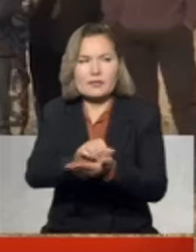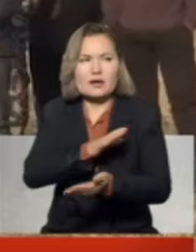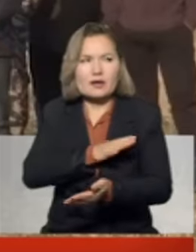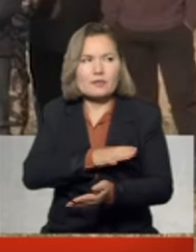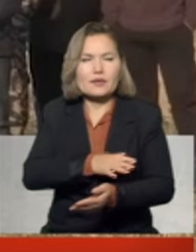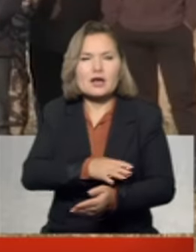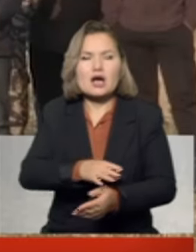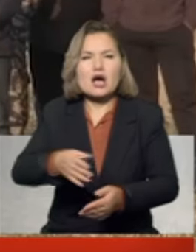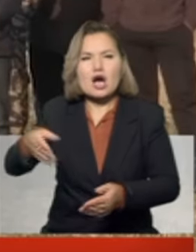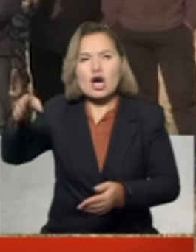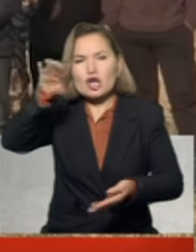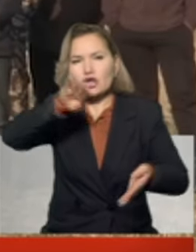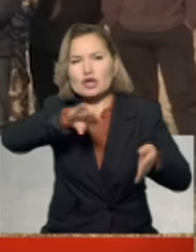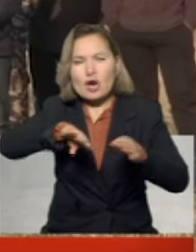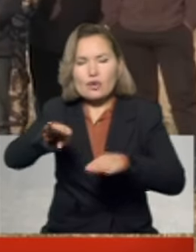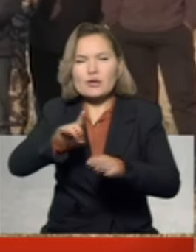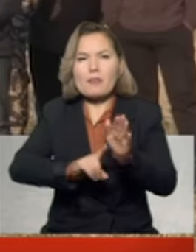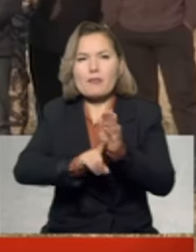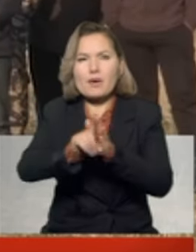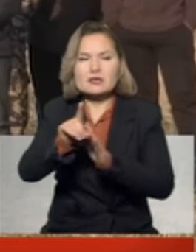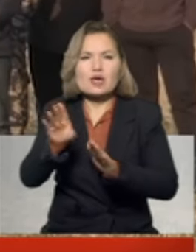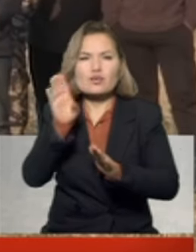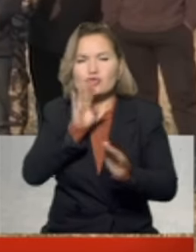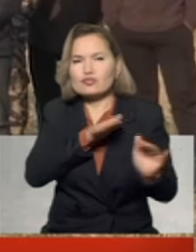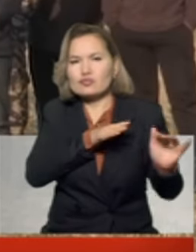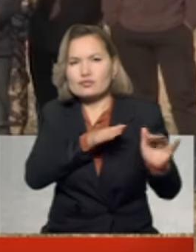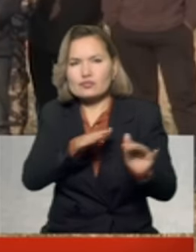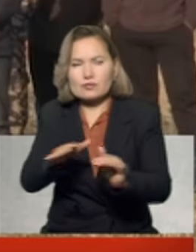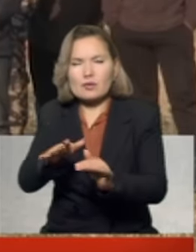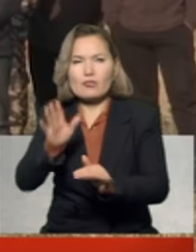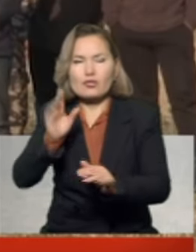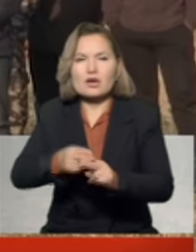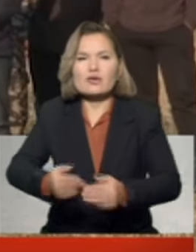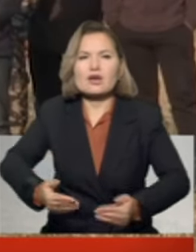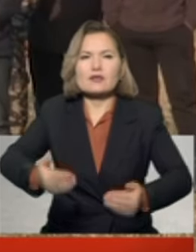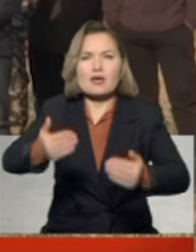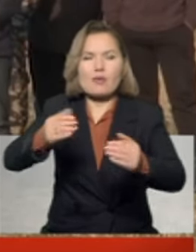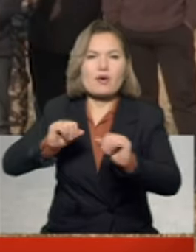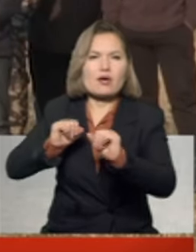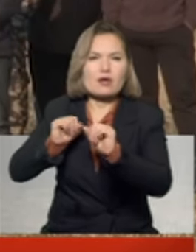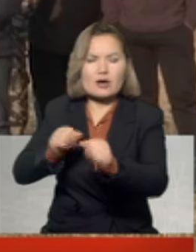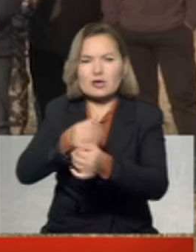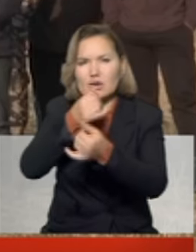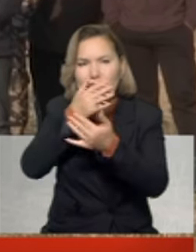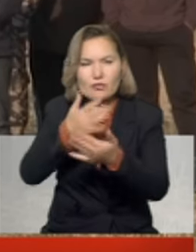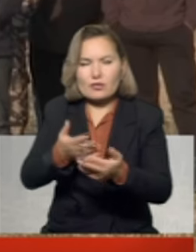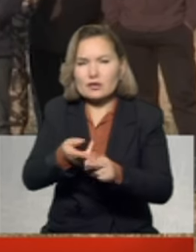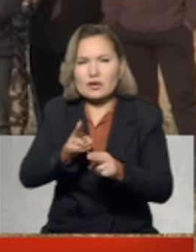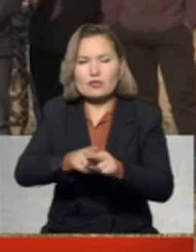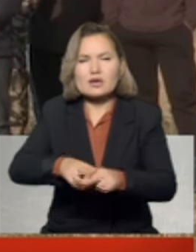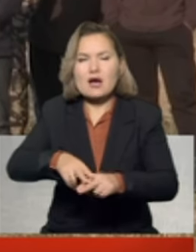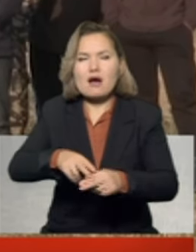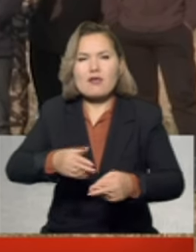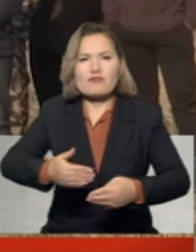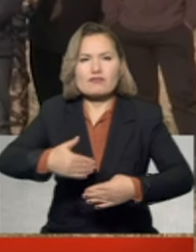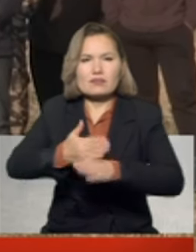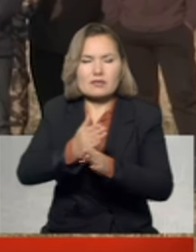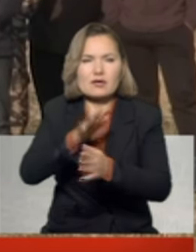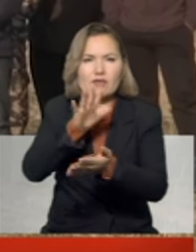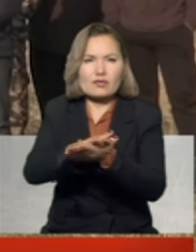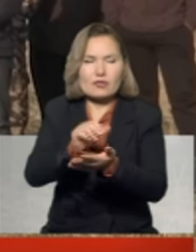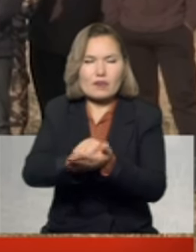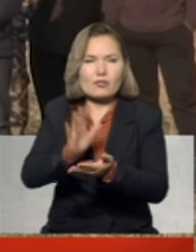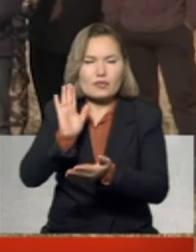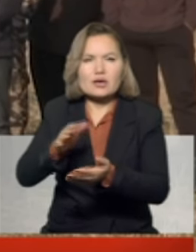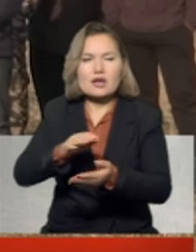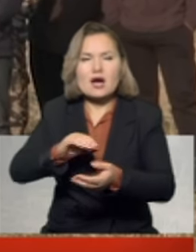Таудан бастап бері қарай тас ағып келеді. Ал енді мына жерге жаңағы дамба салынатын болса, сол тас қайда барады ағып келген? Дамбаның осы